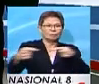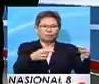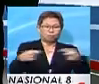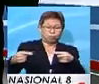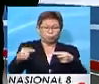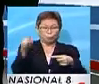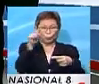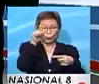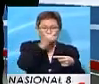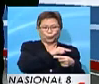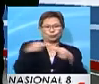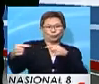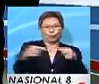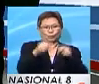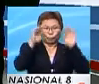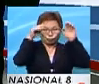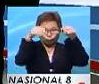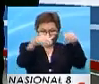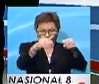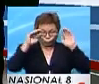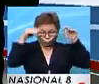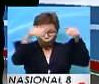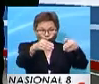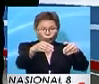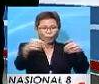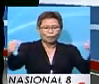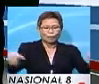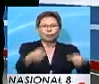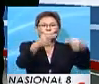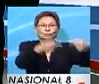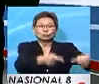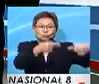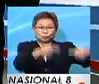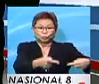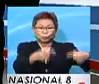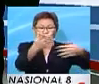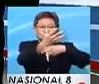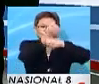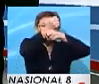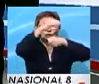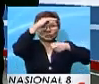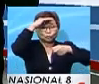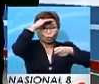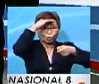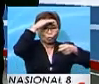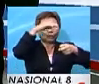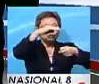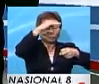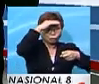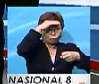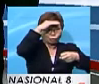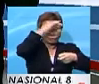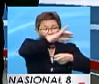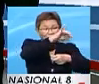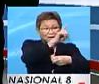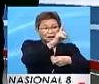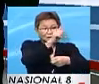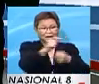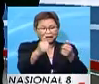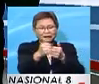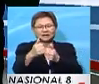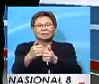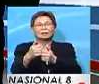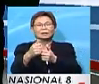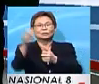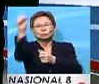sengit antara perlawanan tumpuan pastinya pertemuan di antara Juara Liga Super Johor Darul takzim jdt dengan naib Juara